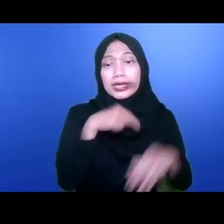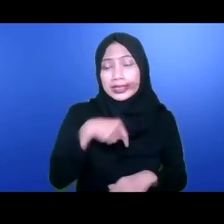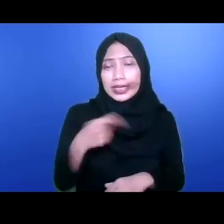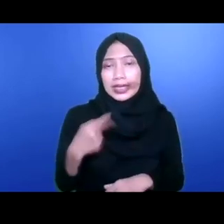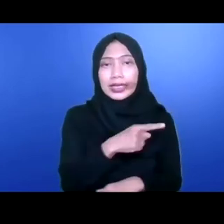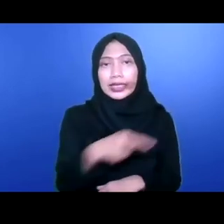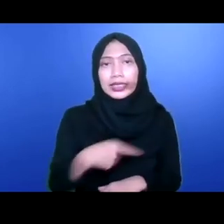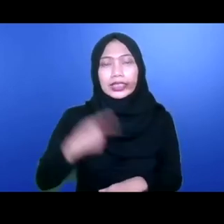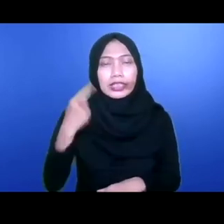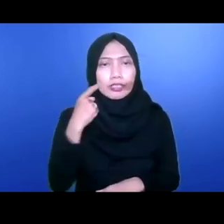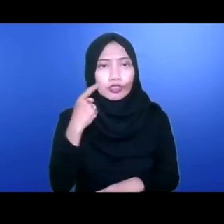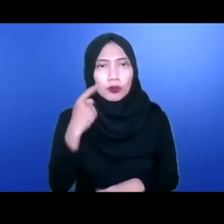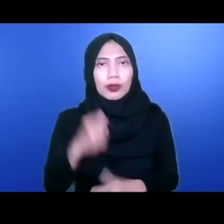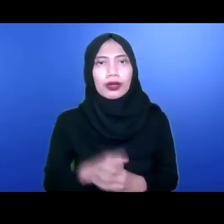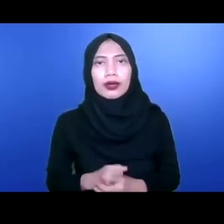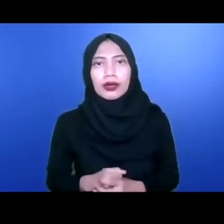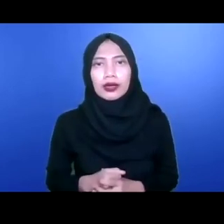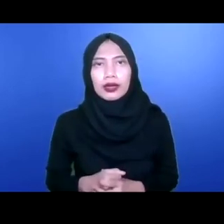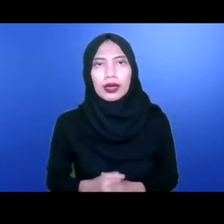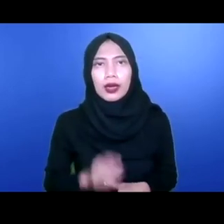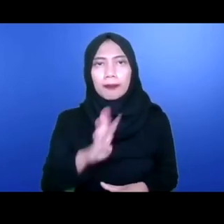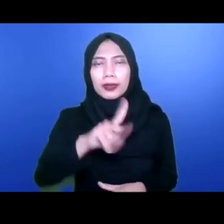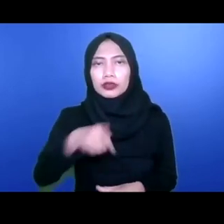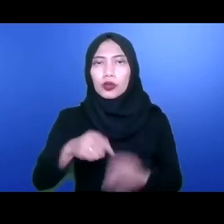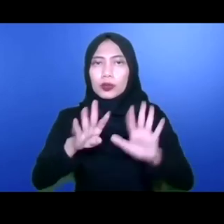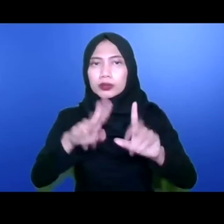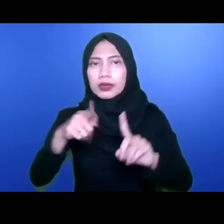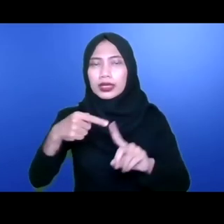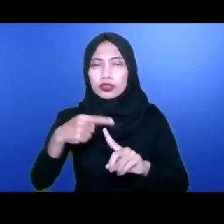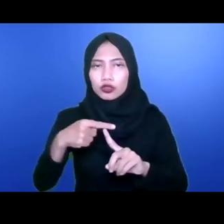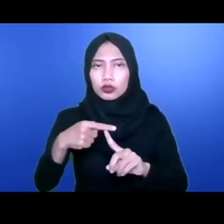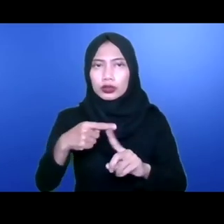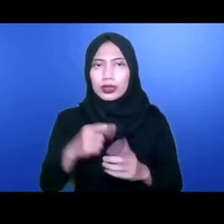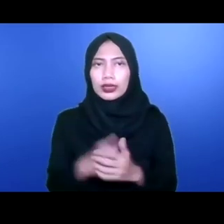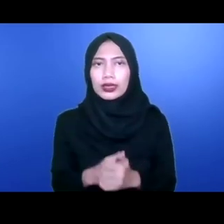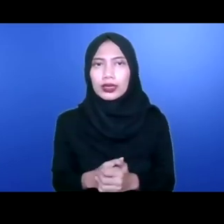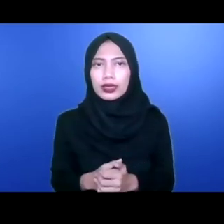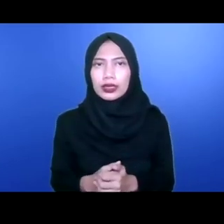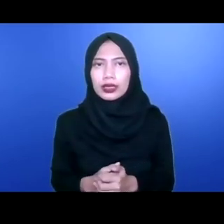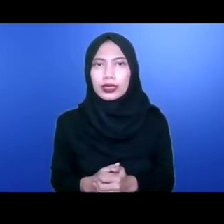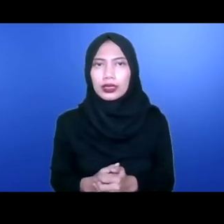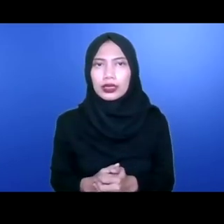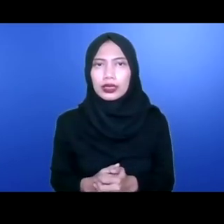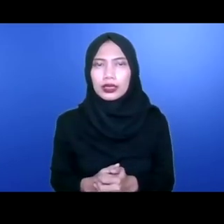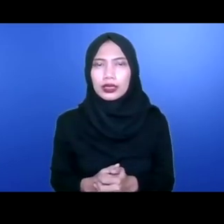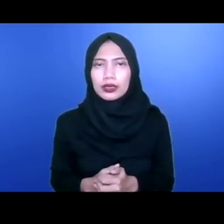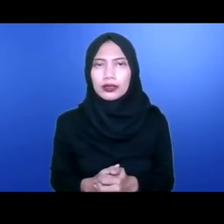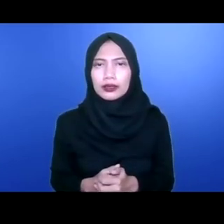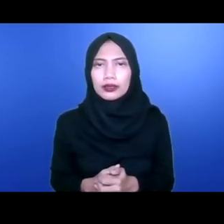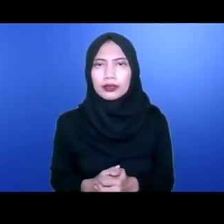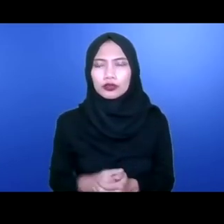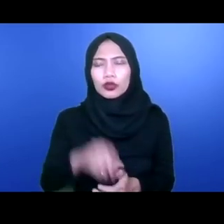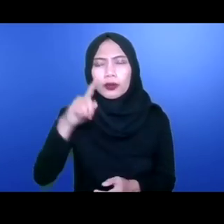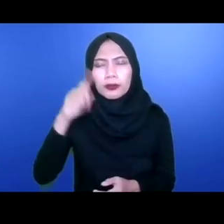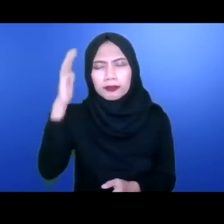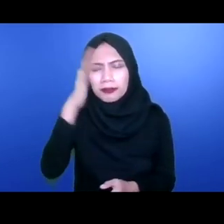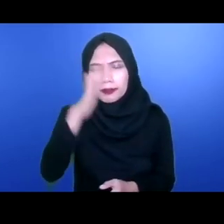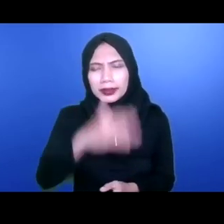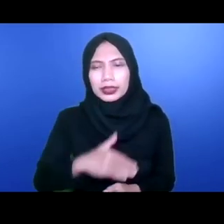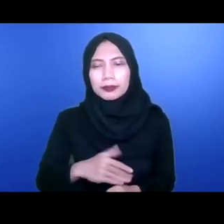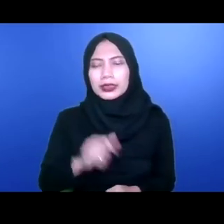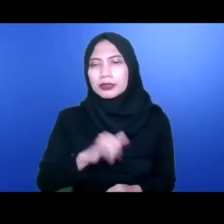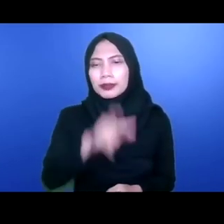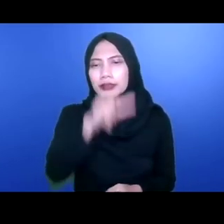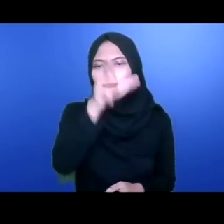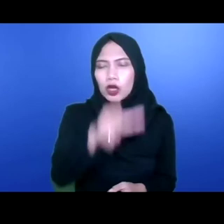memperluas akses poinnya, 4,9 juta merchant ini ada yang nggak possible langsung seperti agent. Hanya untuk